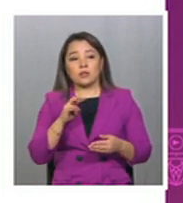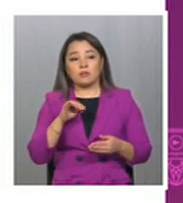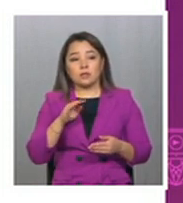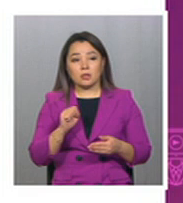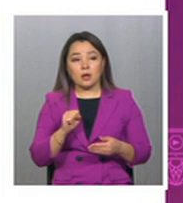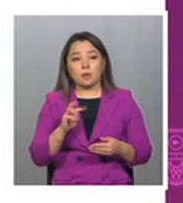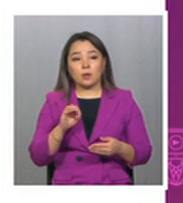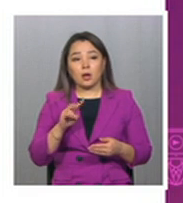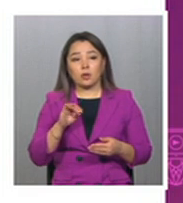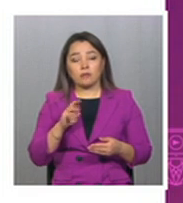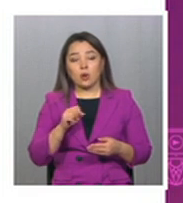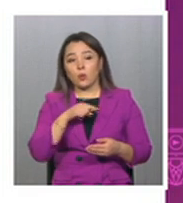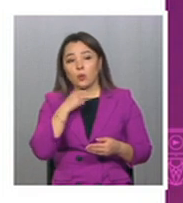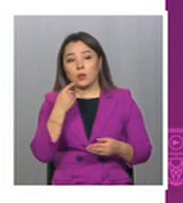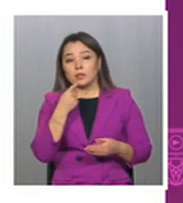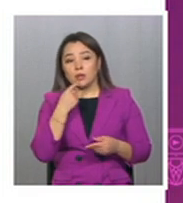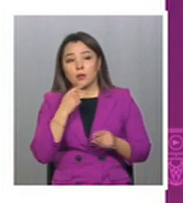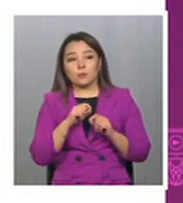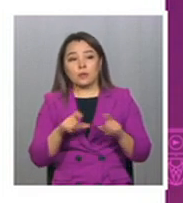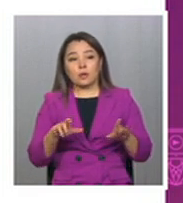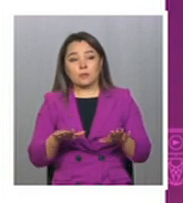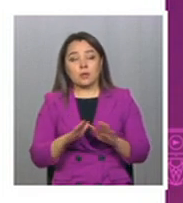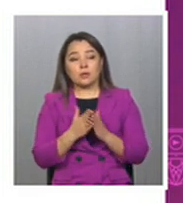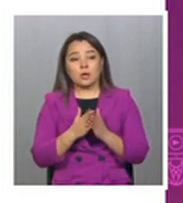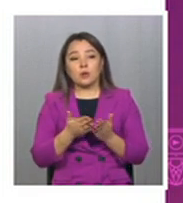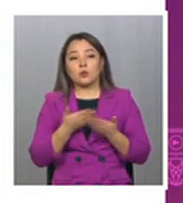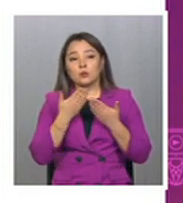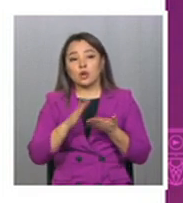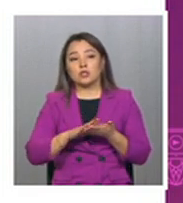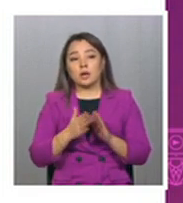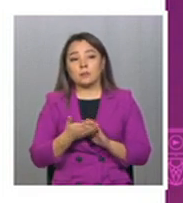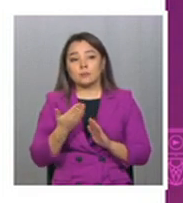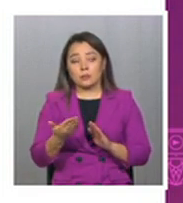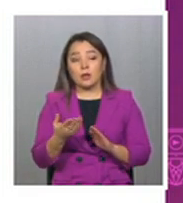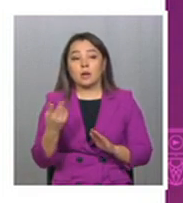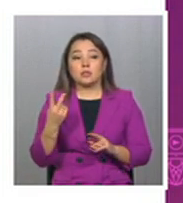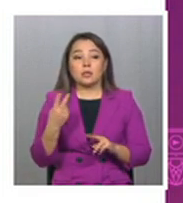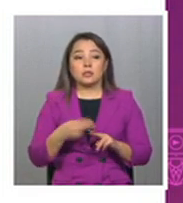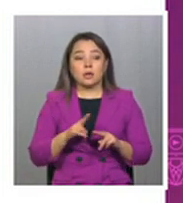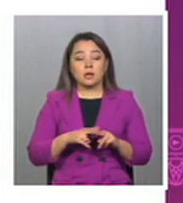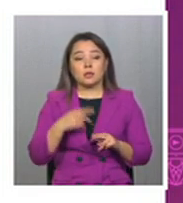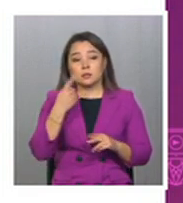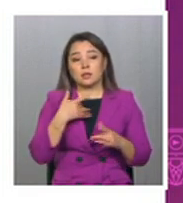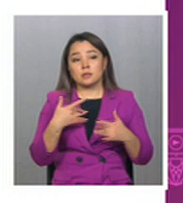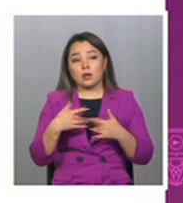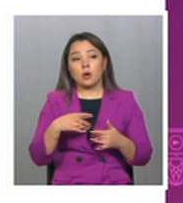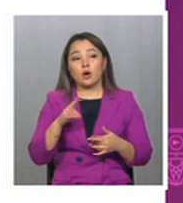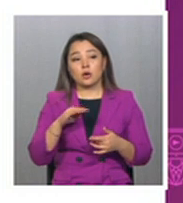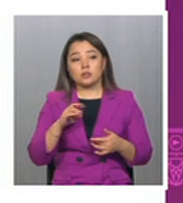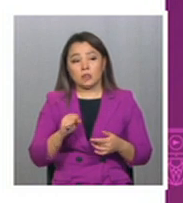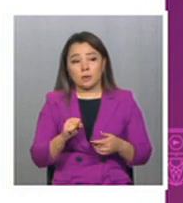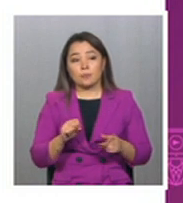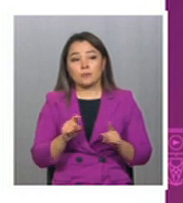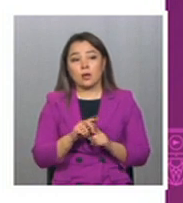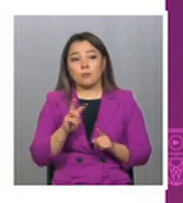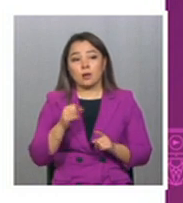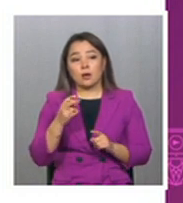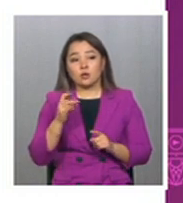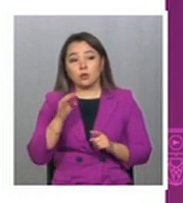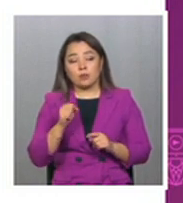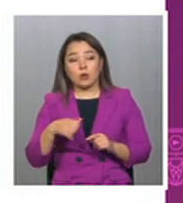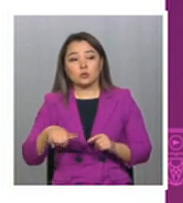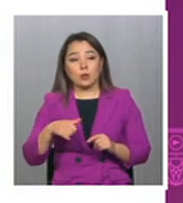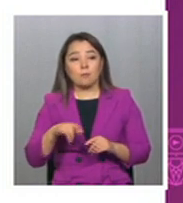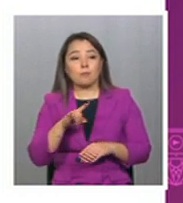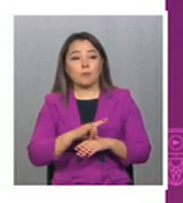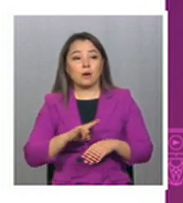тілі пәнінен сабақ сұраған кездегі жағдайы. Екінші кейіпкерде қожа. Майханованың сөмкесіне